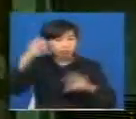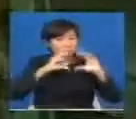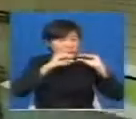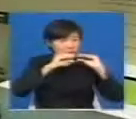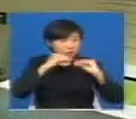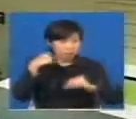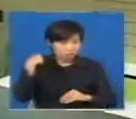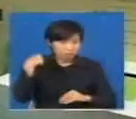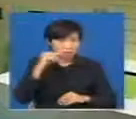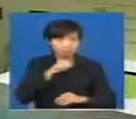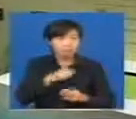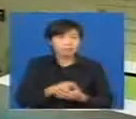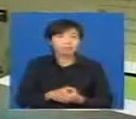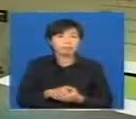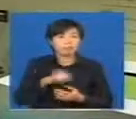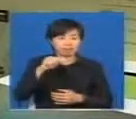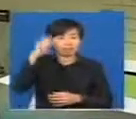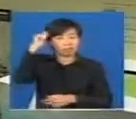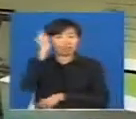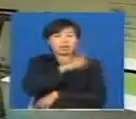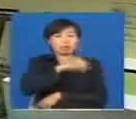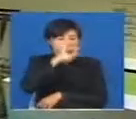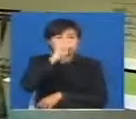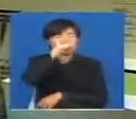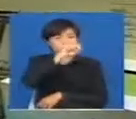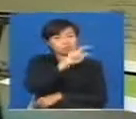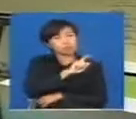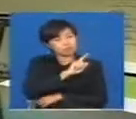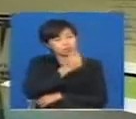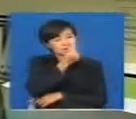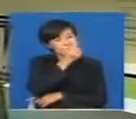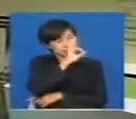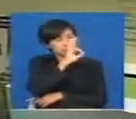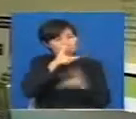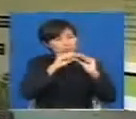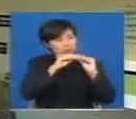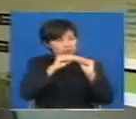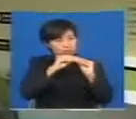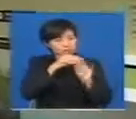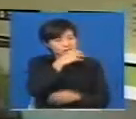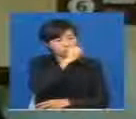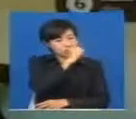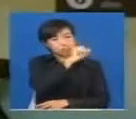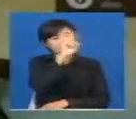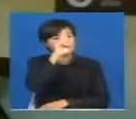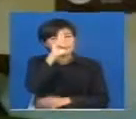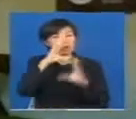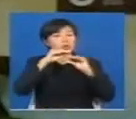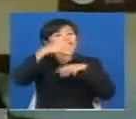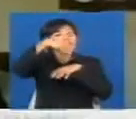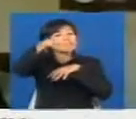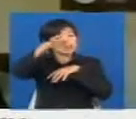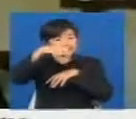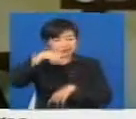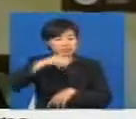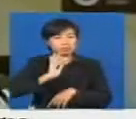ครม.ร่วมไทยลาวนี่วันที่19นะครับตั้งแต่10โมงถึงเที่ยงนะครับจัดนอกสถานที่ไม่ใช่ตรงนี้นะ ครับ แล้วก็ยังน